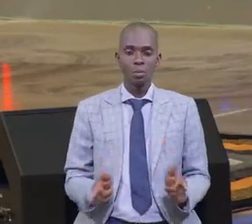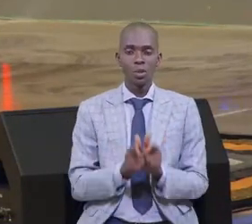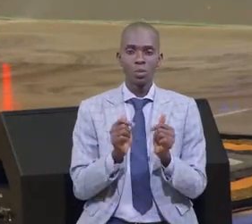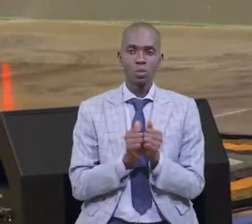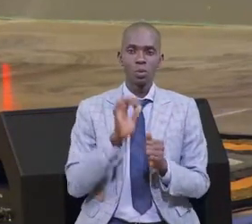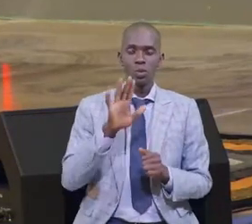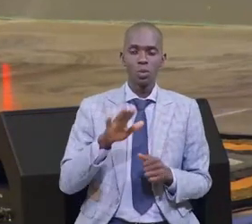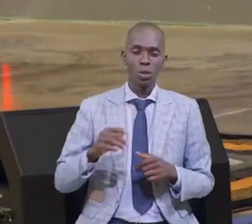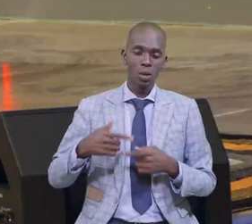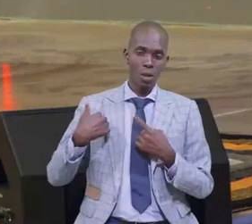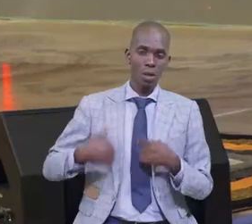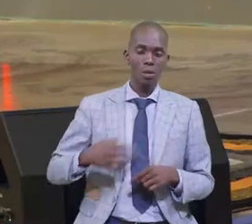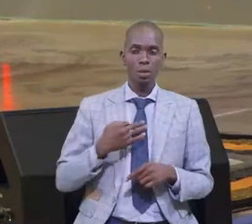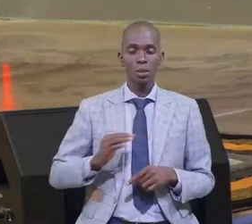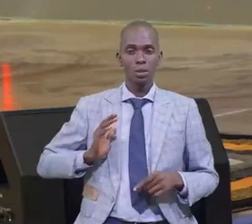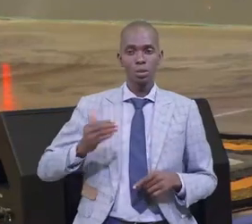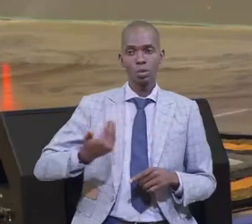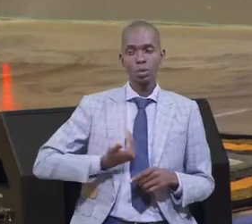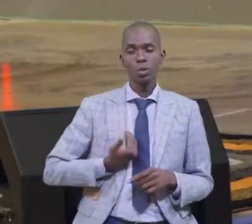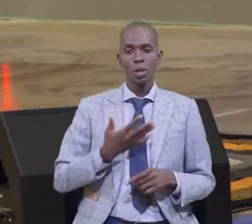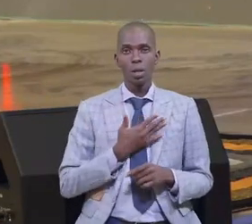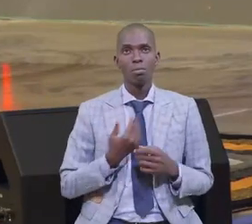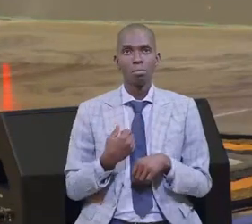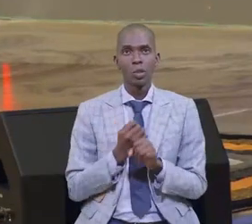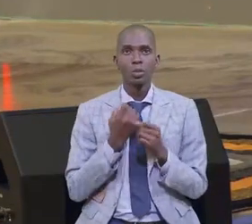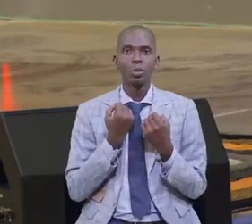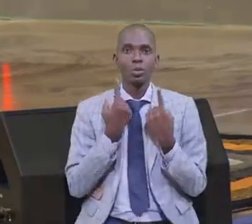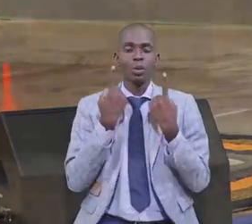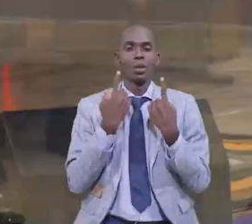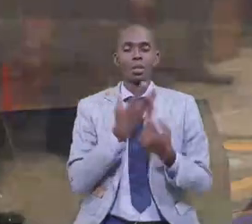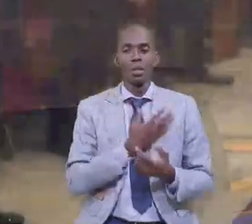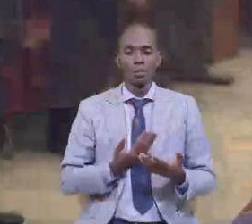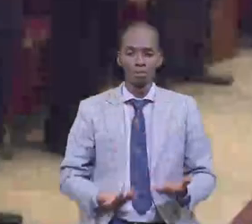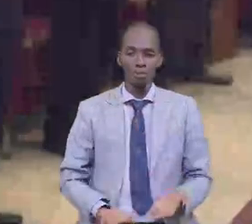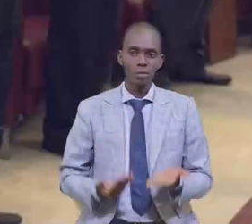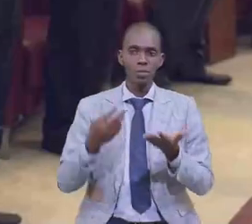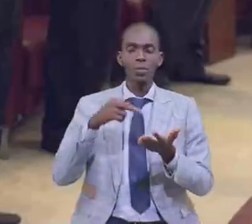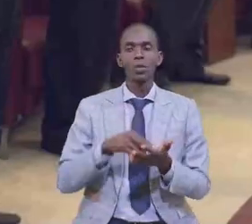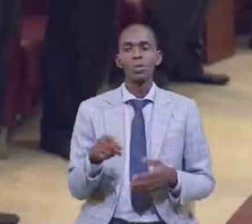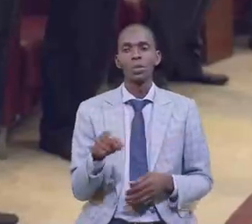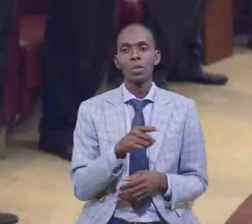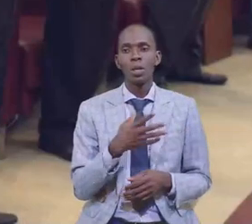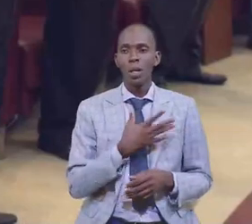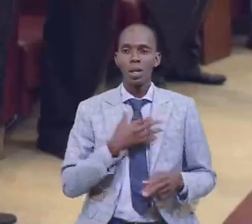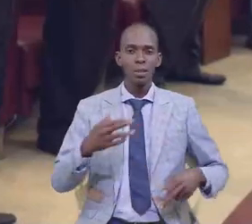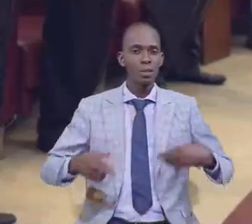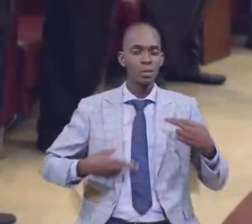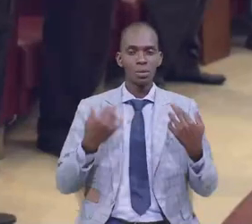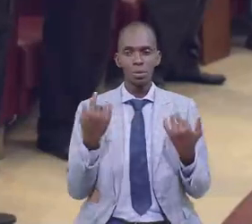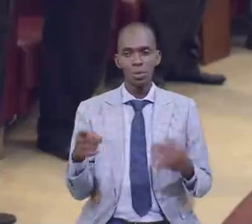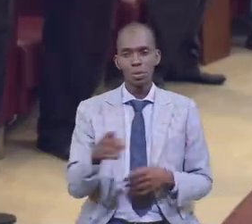administre à votre cœur, à votre âme, et qu'elle vous réveille, qu'elle